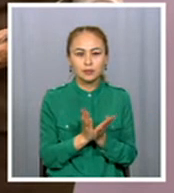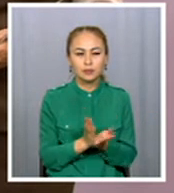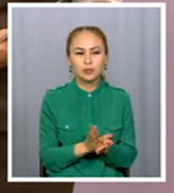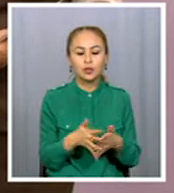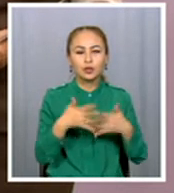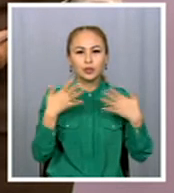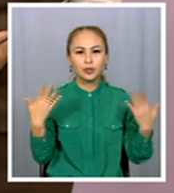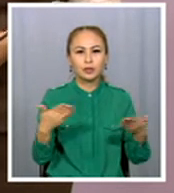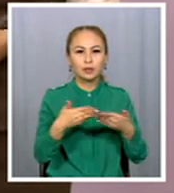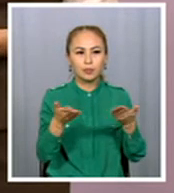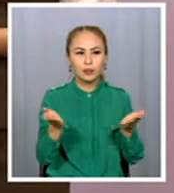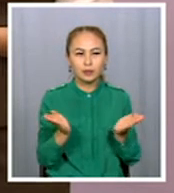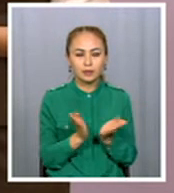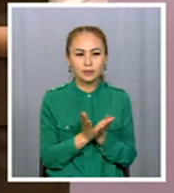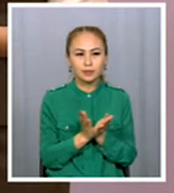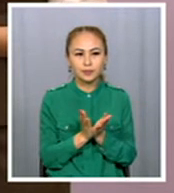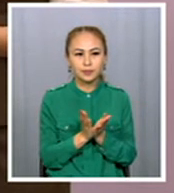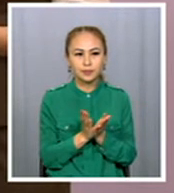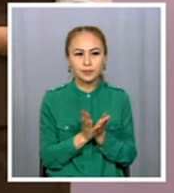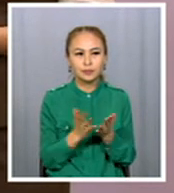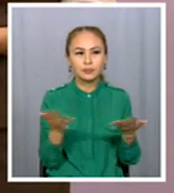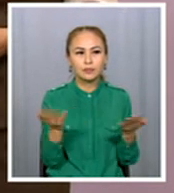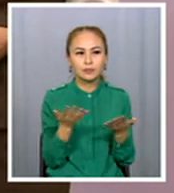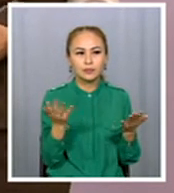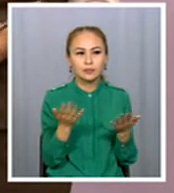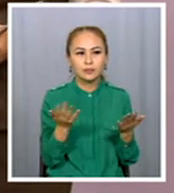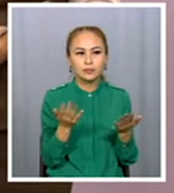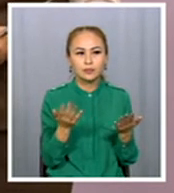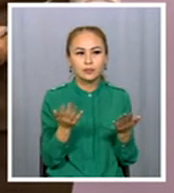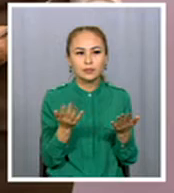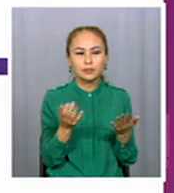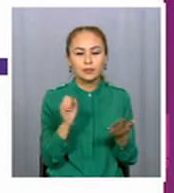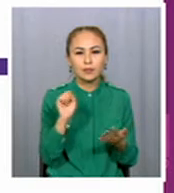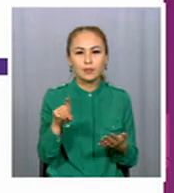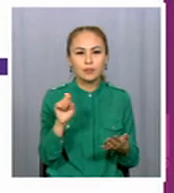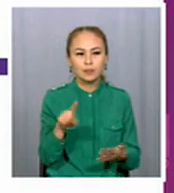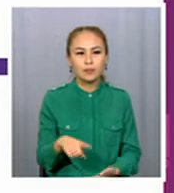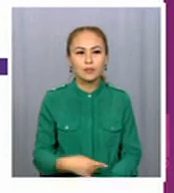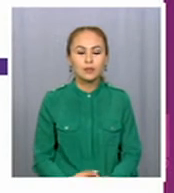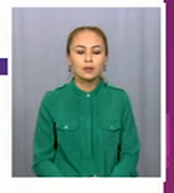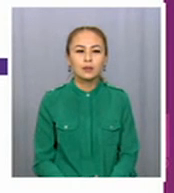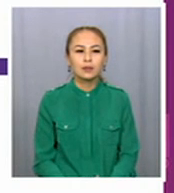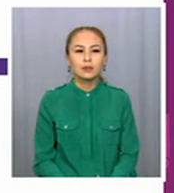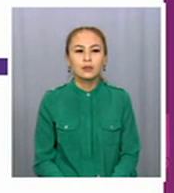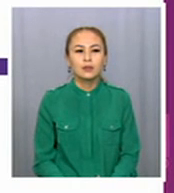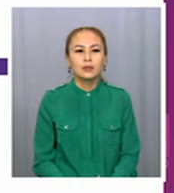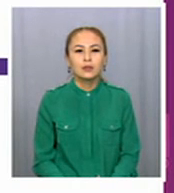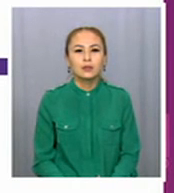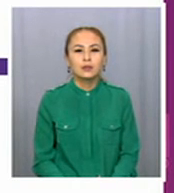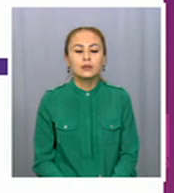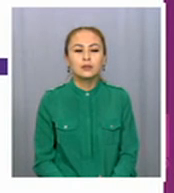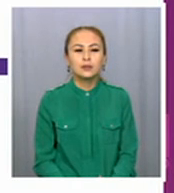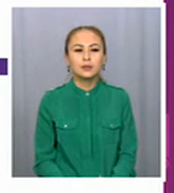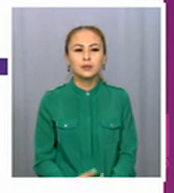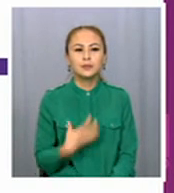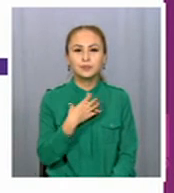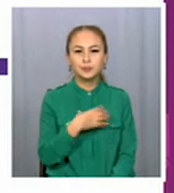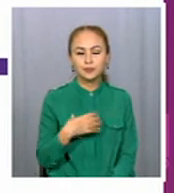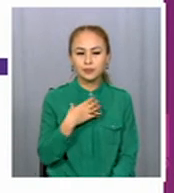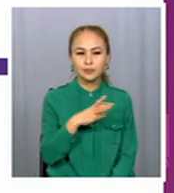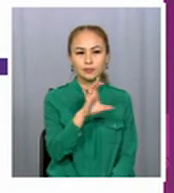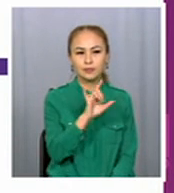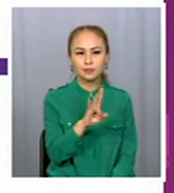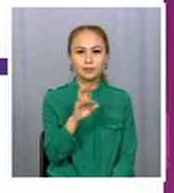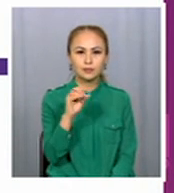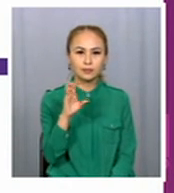Үлкен табақтан. Қандай табақ? Алтын табақ. Яғни бұлар негізгі сын